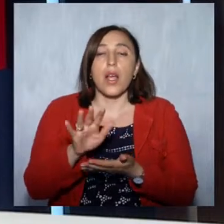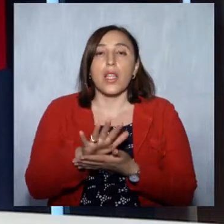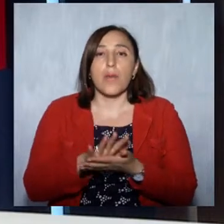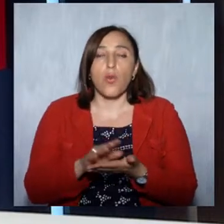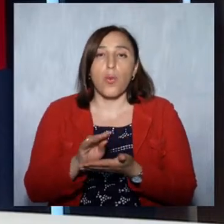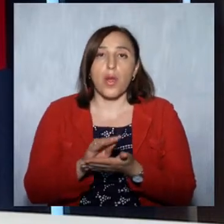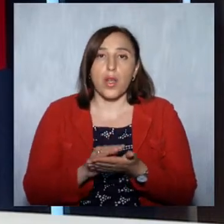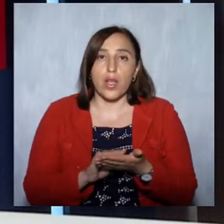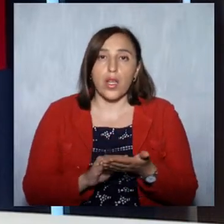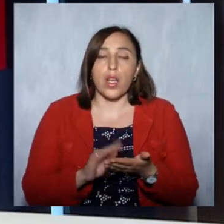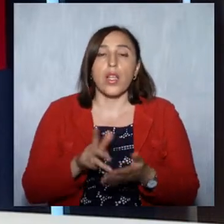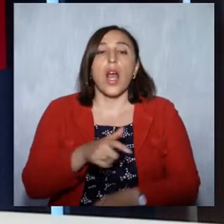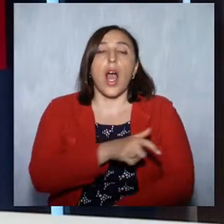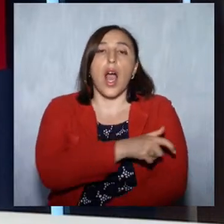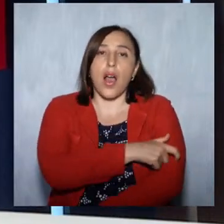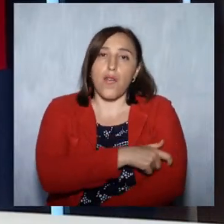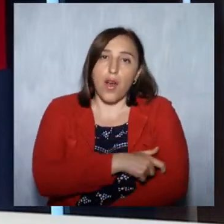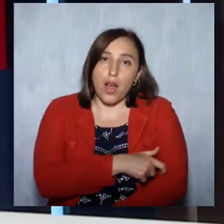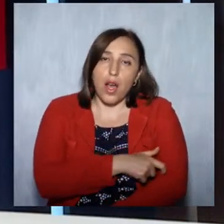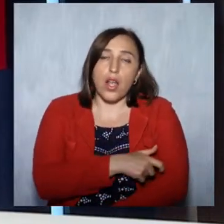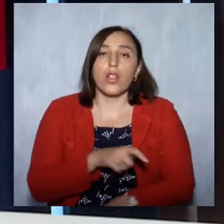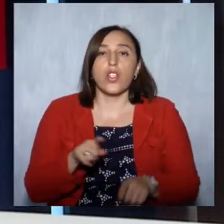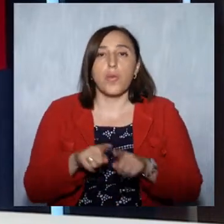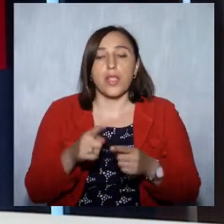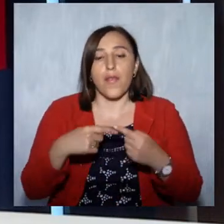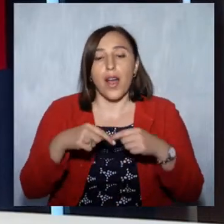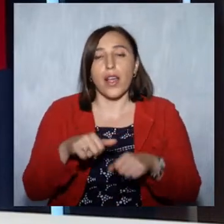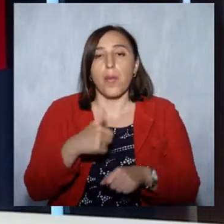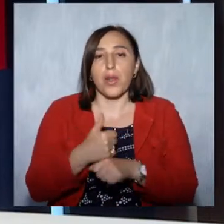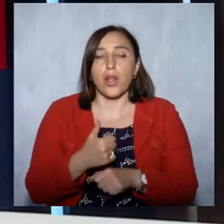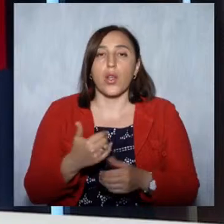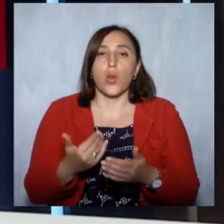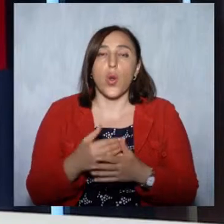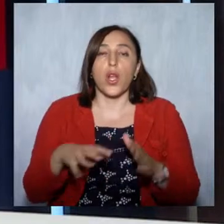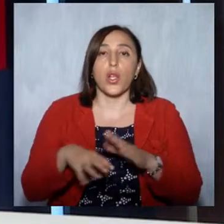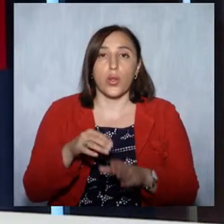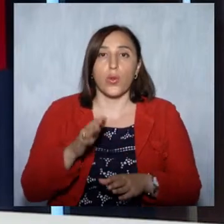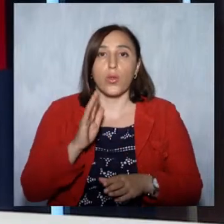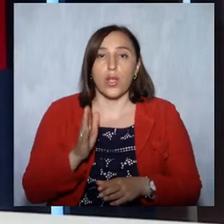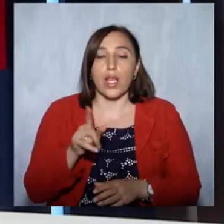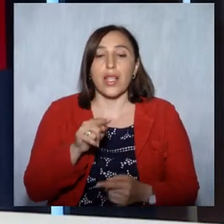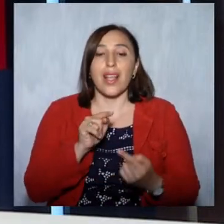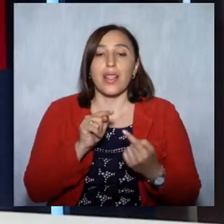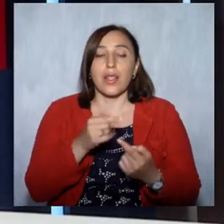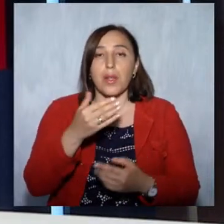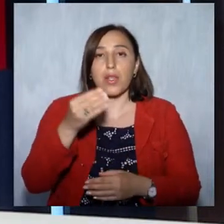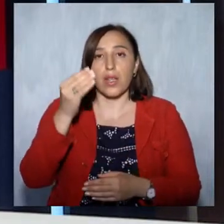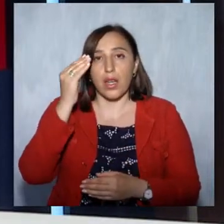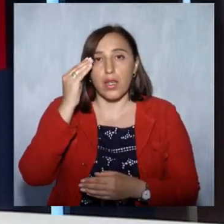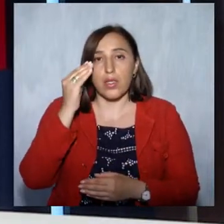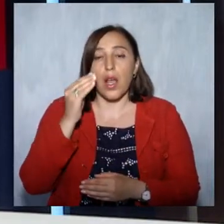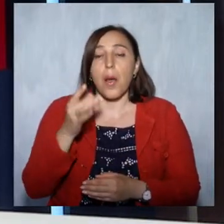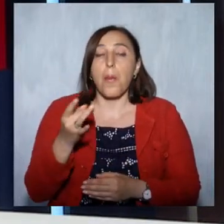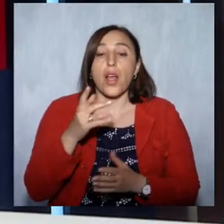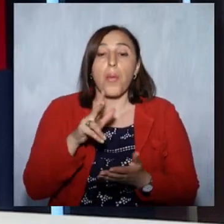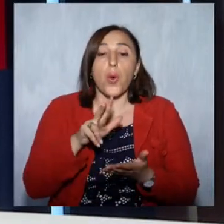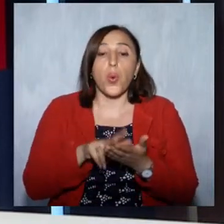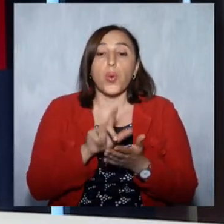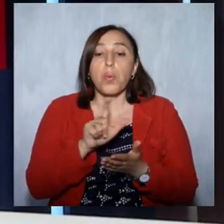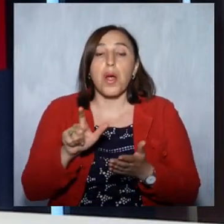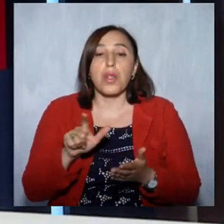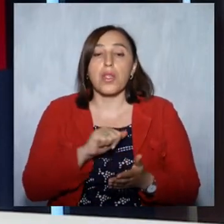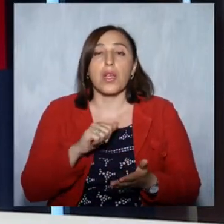պետք է անցկացվեն ավականու, հետևաբար նաև համայնքապետի նոր ընտրություններ։ Ընդդիմադիրները կարծում են, միանգամից 8-ի